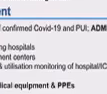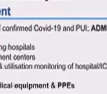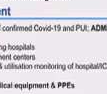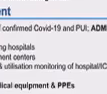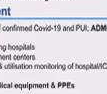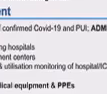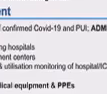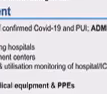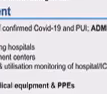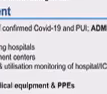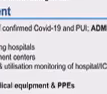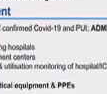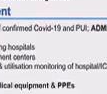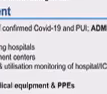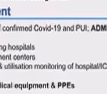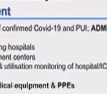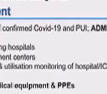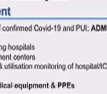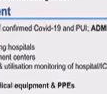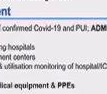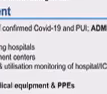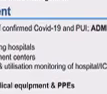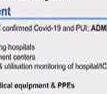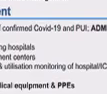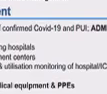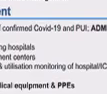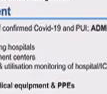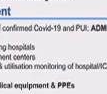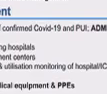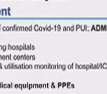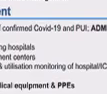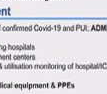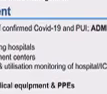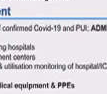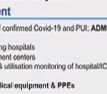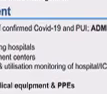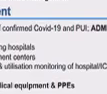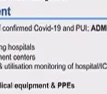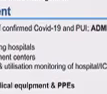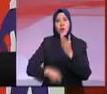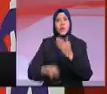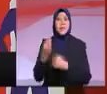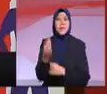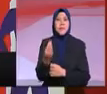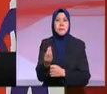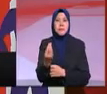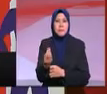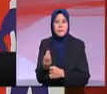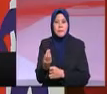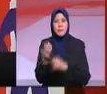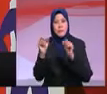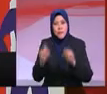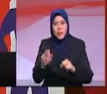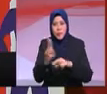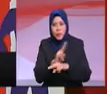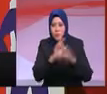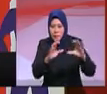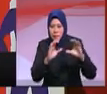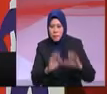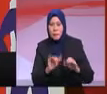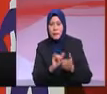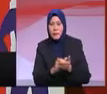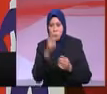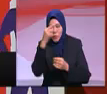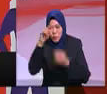dan juga turnaround time dia cepat iaitu 45 minit dan kos dia lebih rendah dan kita boleh gunakan kaedah itu